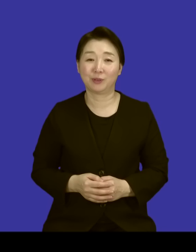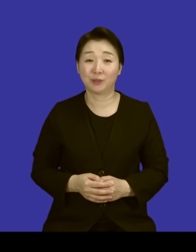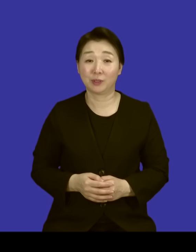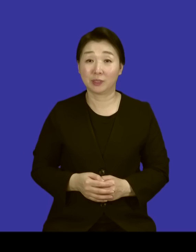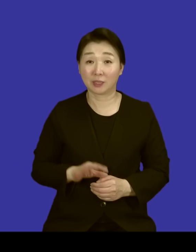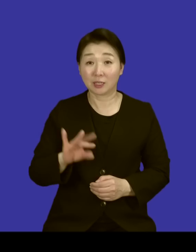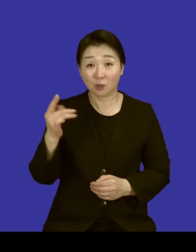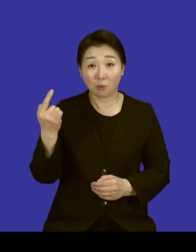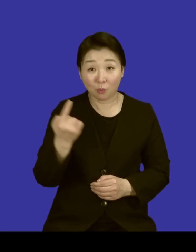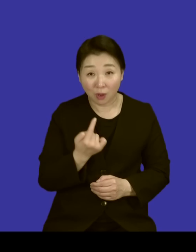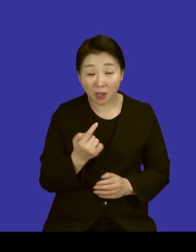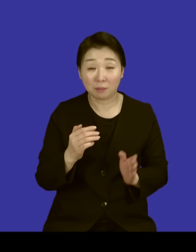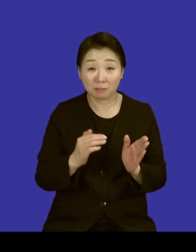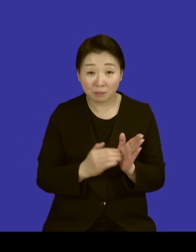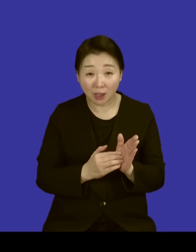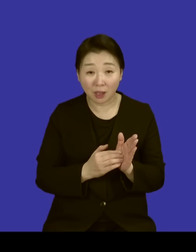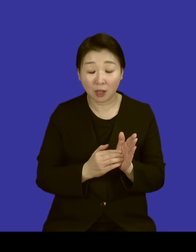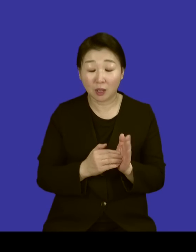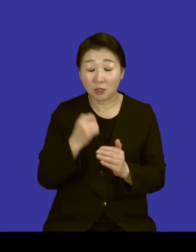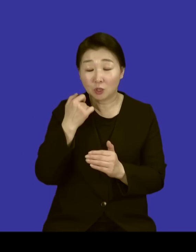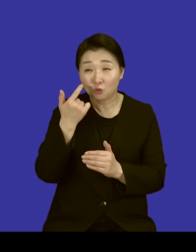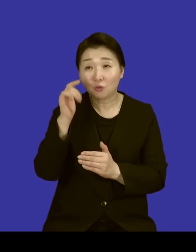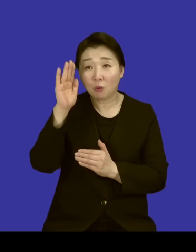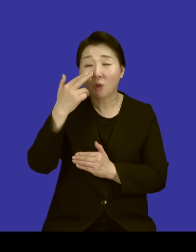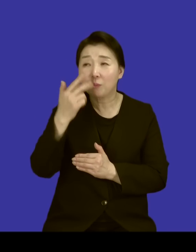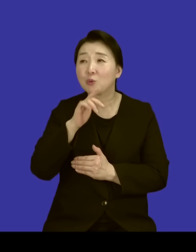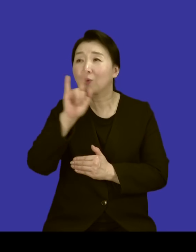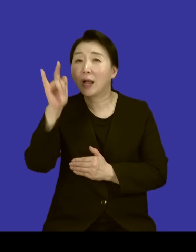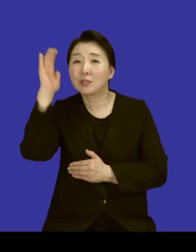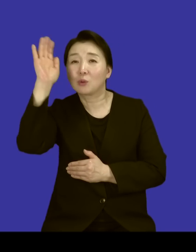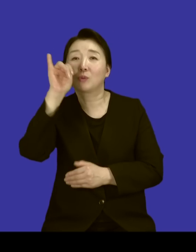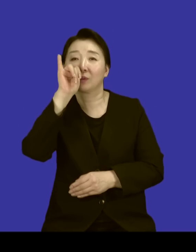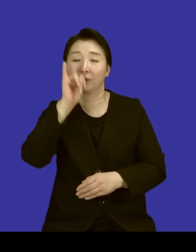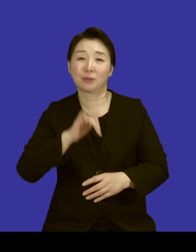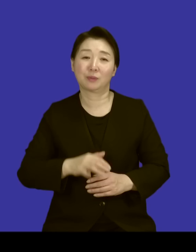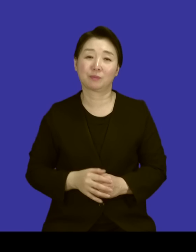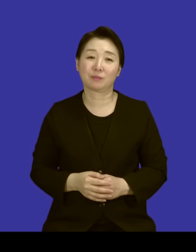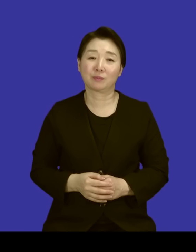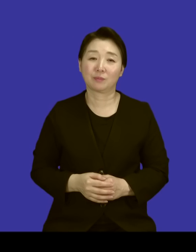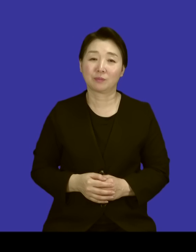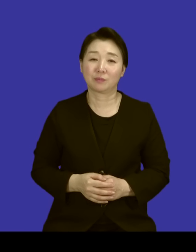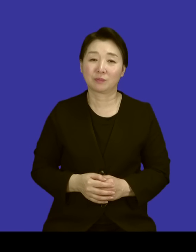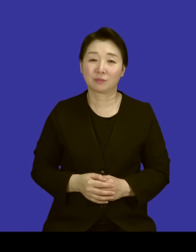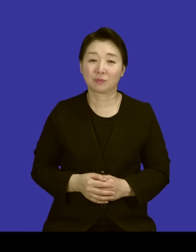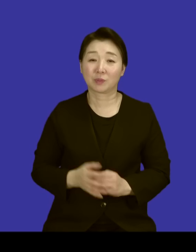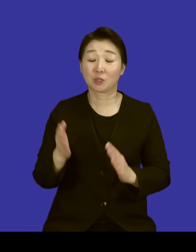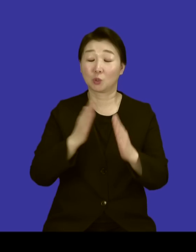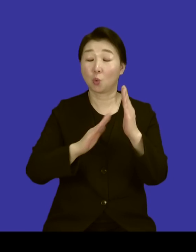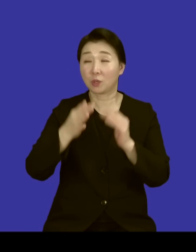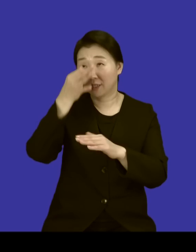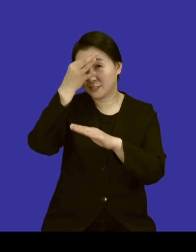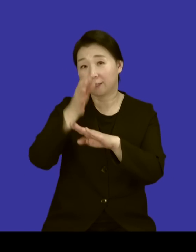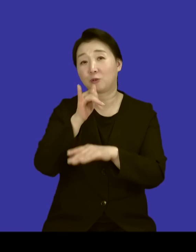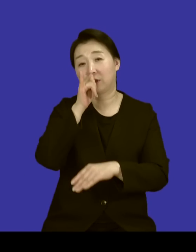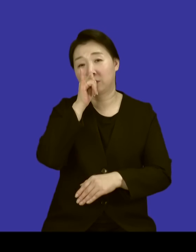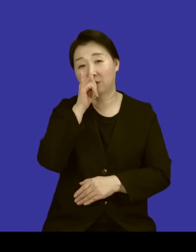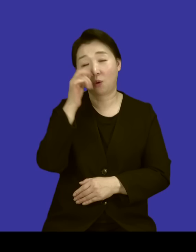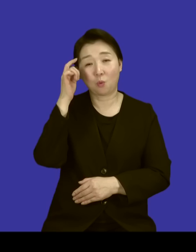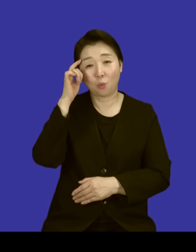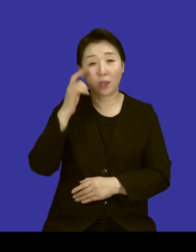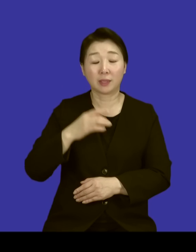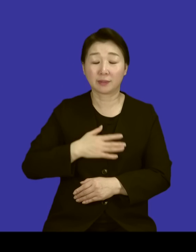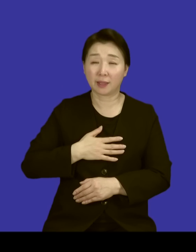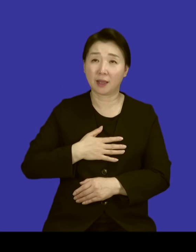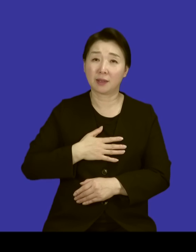처음 왔다가 6개월째인가 미국 가서 설교를 하는데 저희 교회에서 공식 사과를 드렸어요. 제가 큰 소리